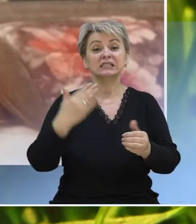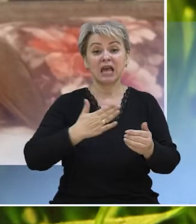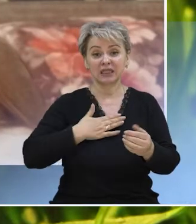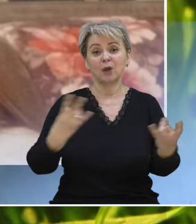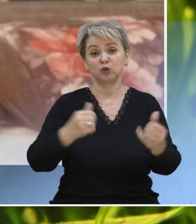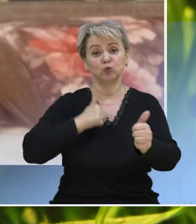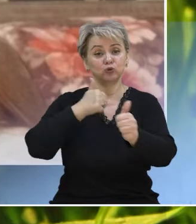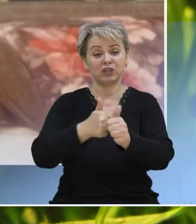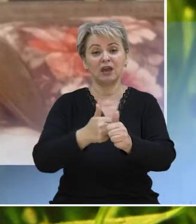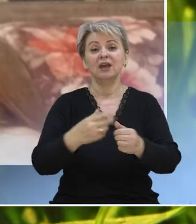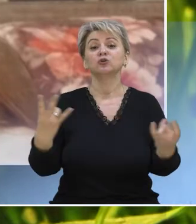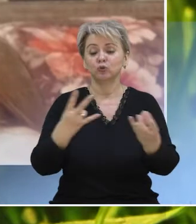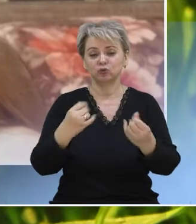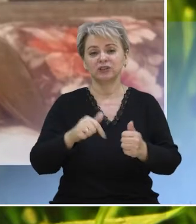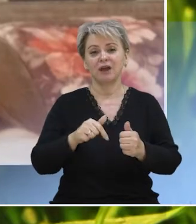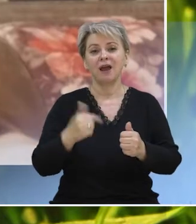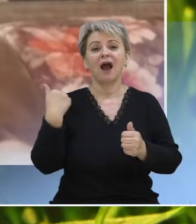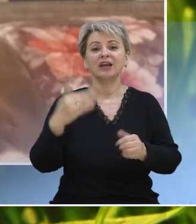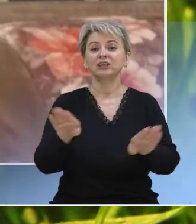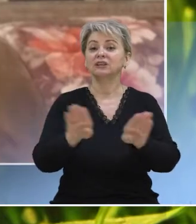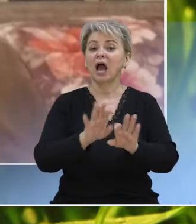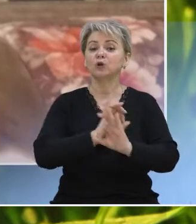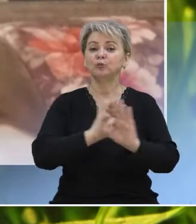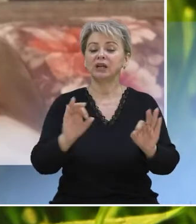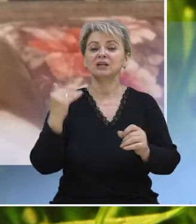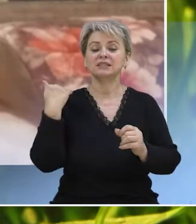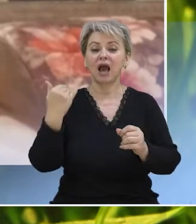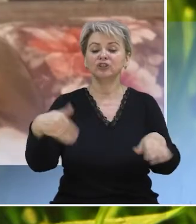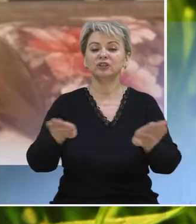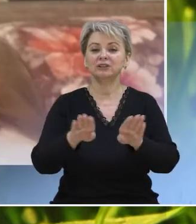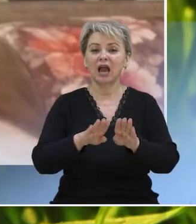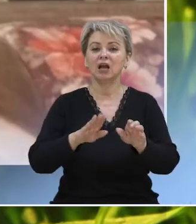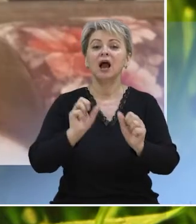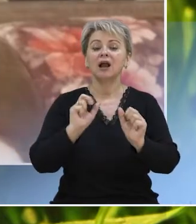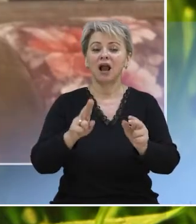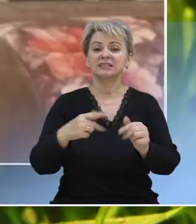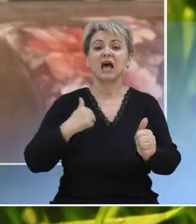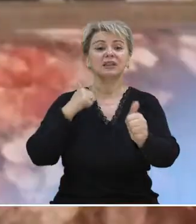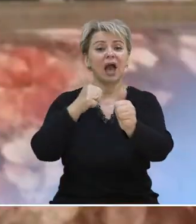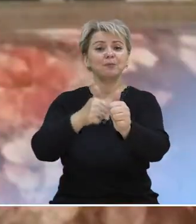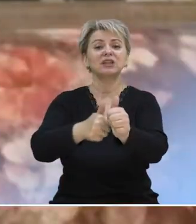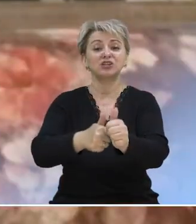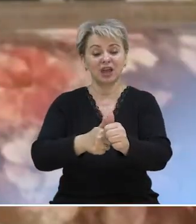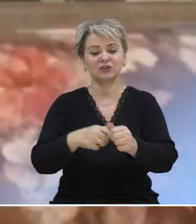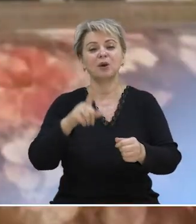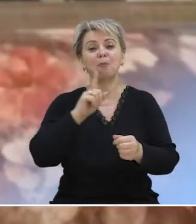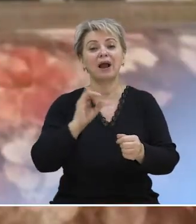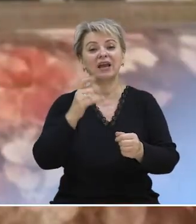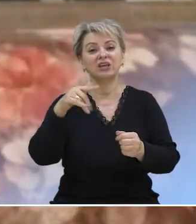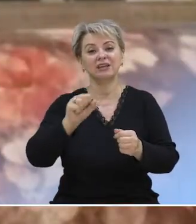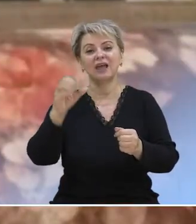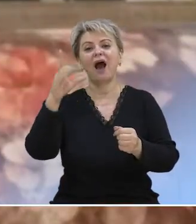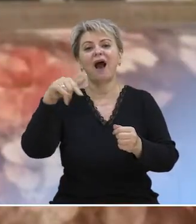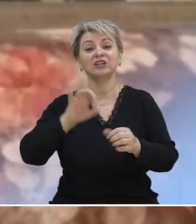ну за нами же надо. Ну некуда надо же куда-то. Они и так прекрасны. Как-то они дотягиваться, как-то нужно за нами дотягиваться.